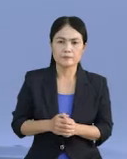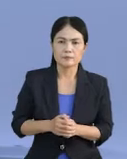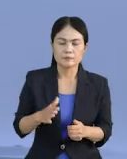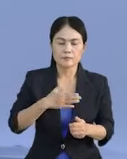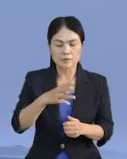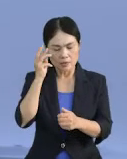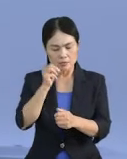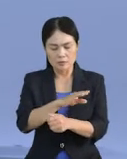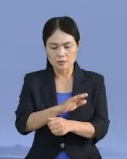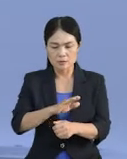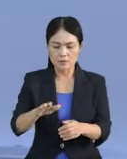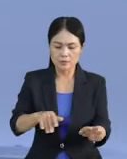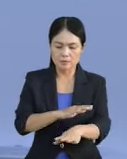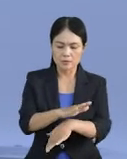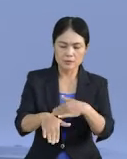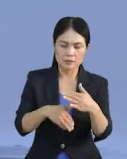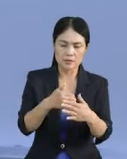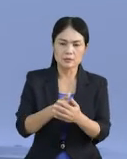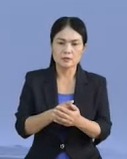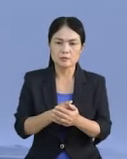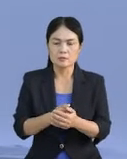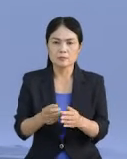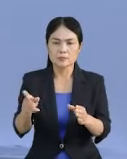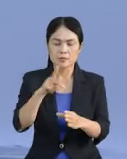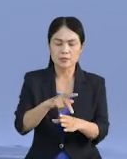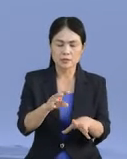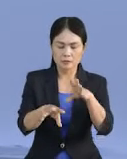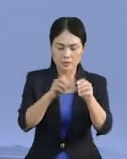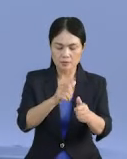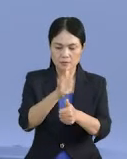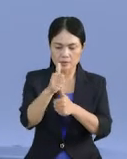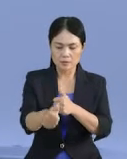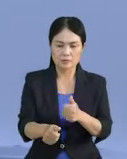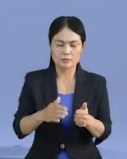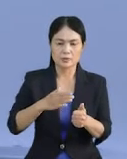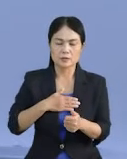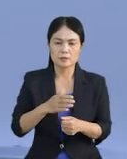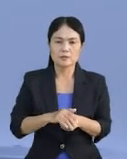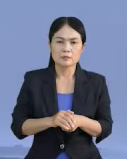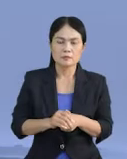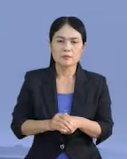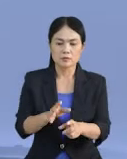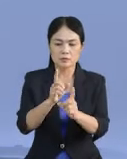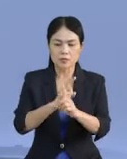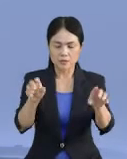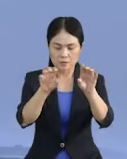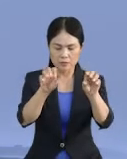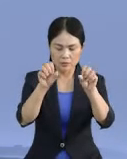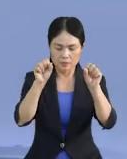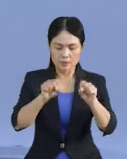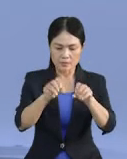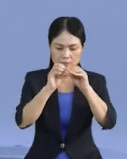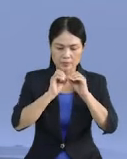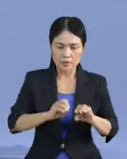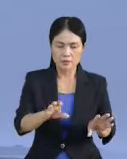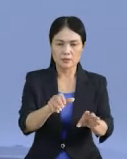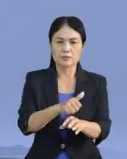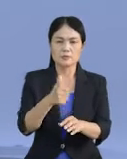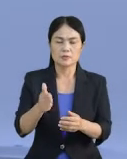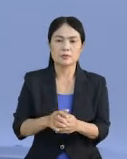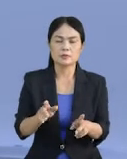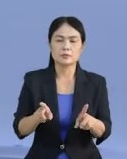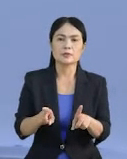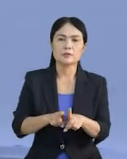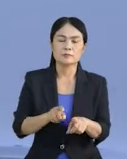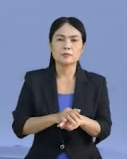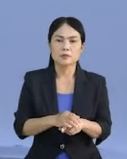vót tam bút anh nam máy nơi ca này nom robot cro suông sục hà phi bá đôi chỉ liền đài nâng ngạc cốl sa bú rưu mùi